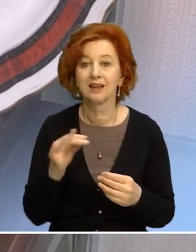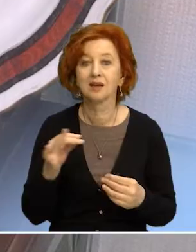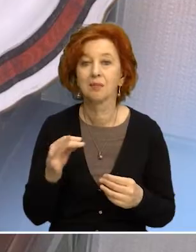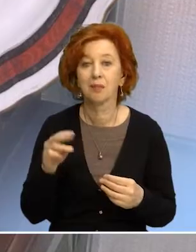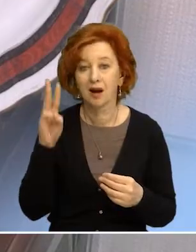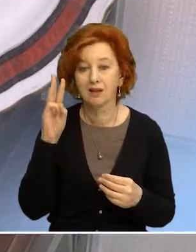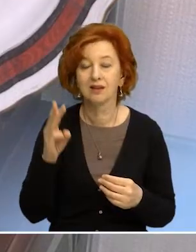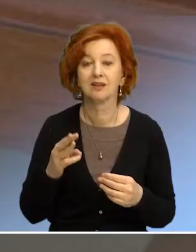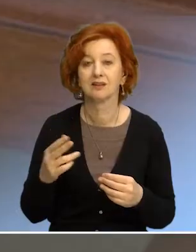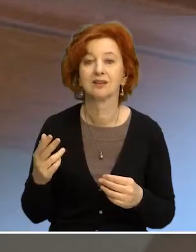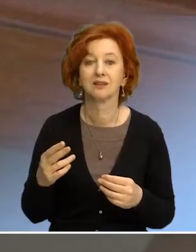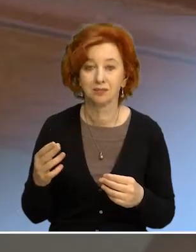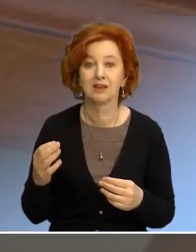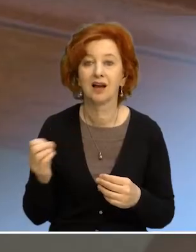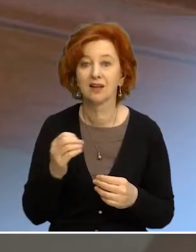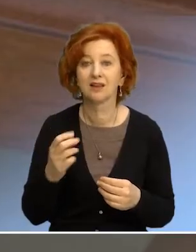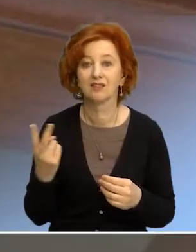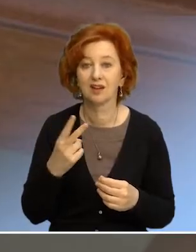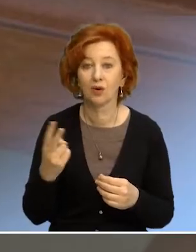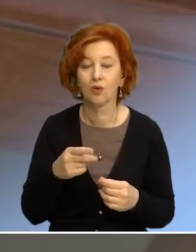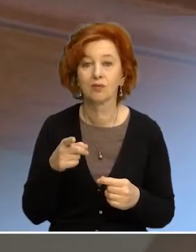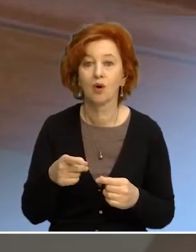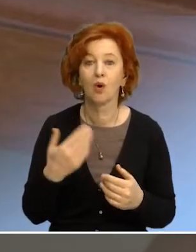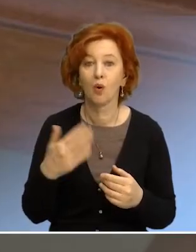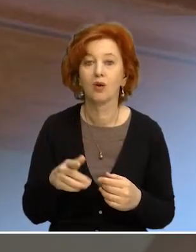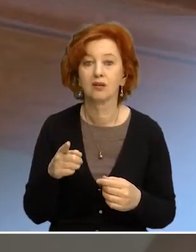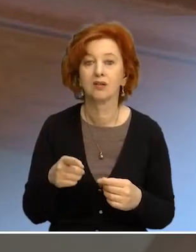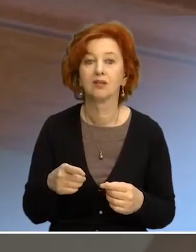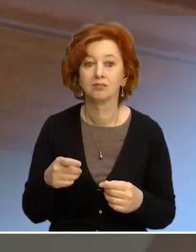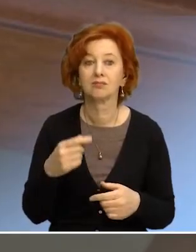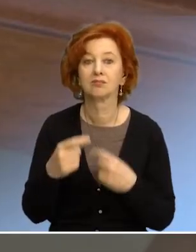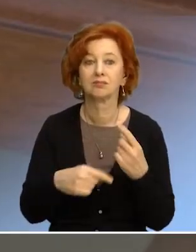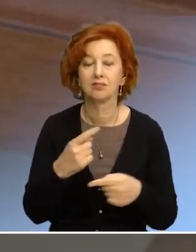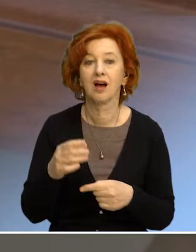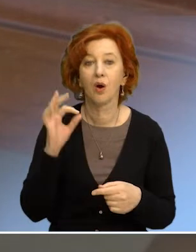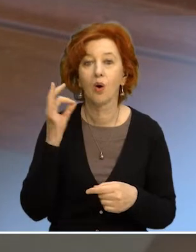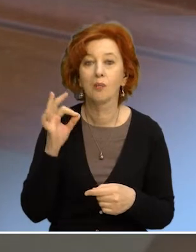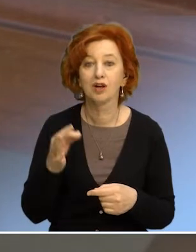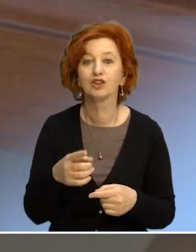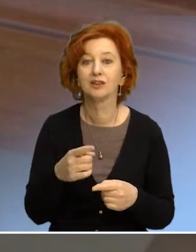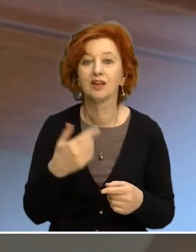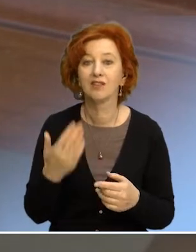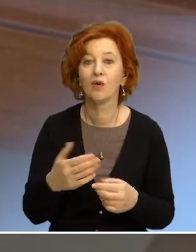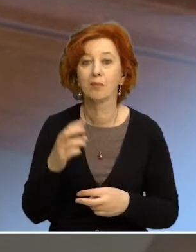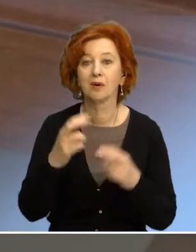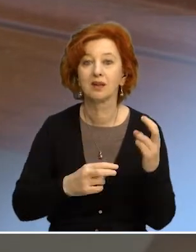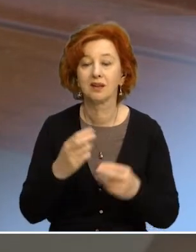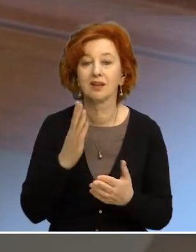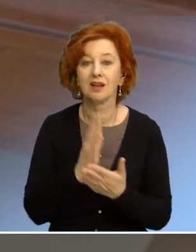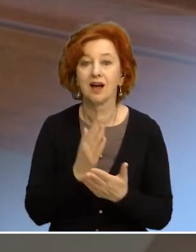Екатерины II, а в это время Гарднер пошел на такой коммерческий ход, когда его завод, его